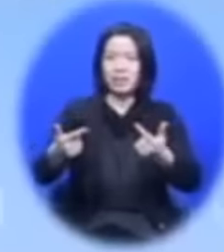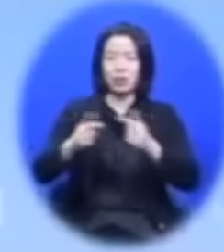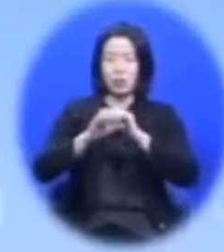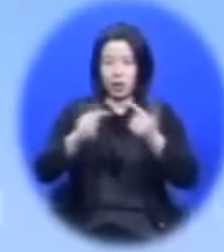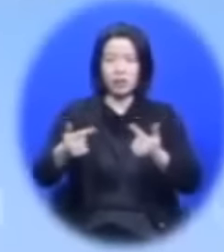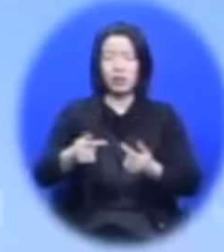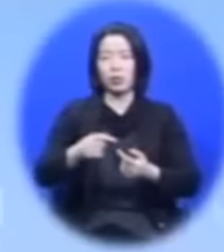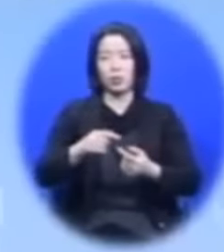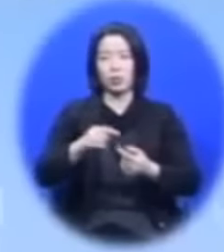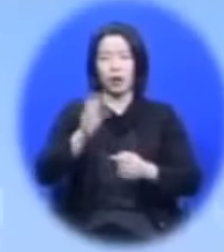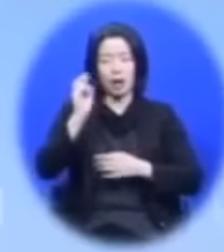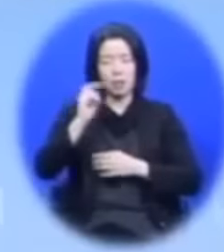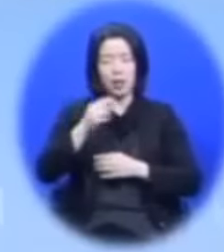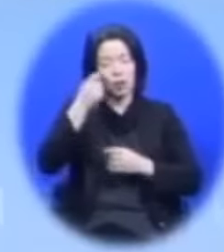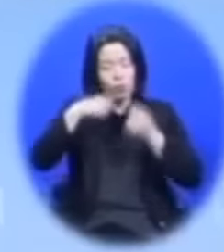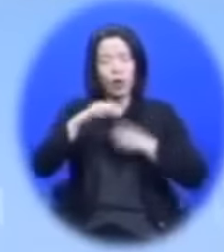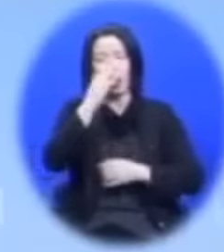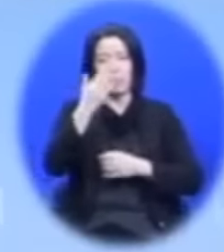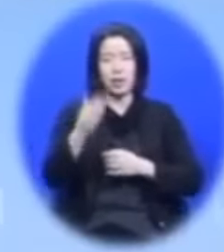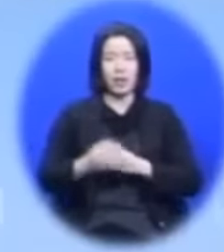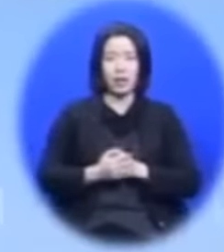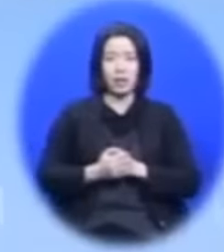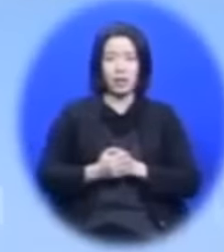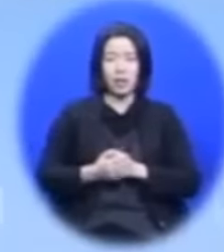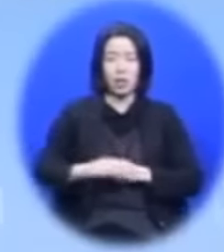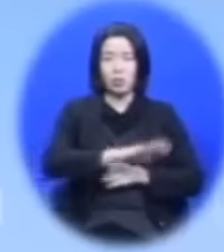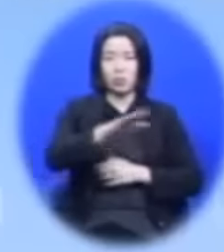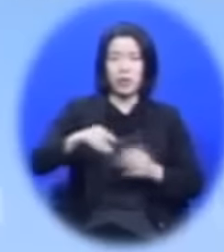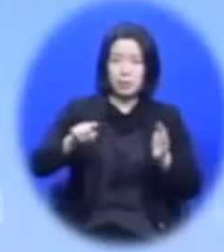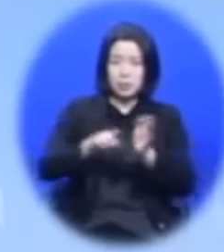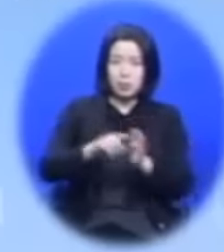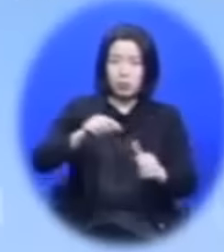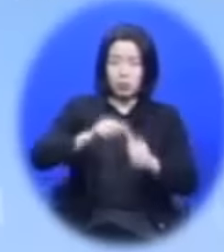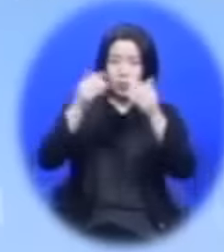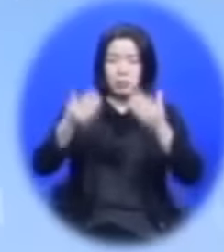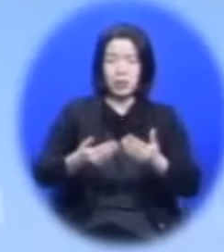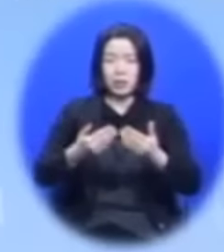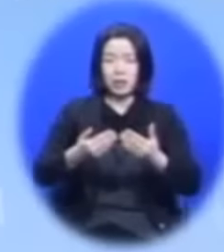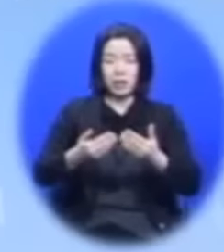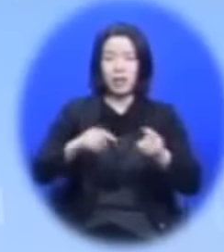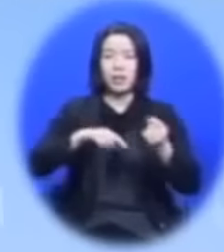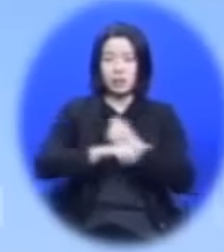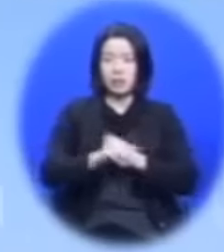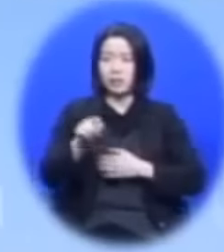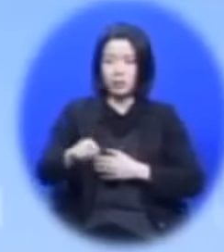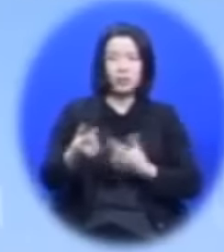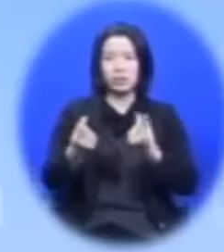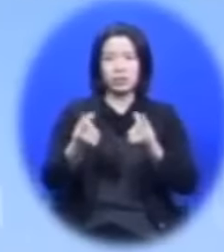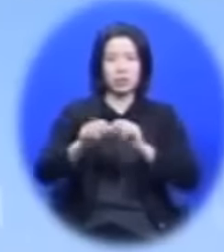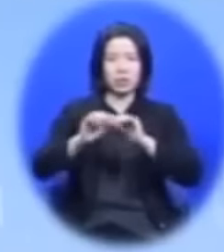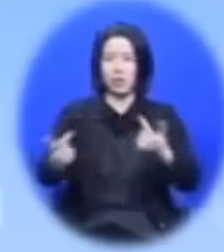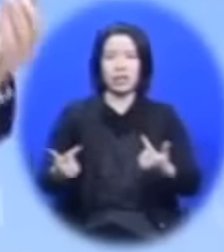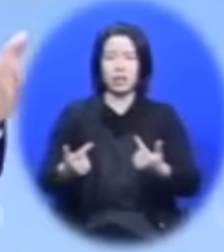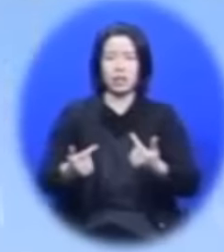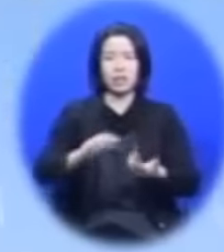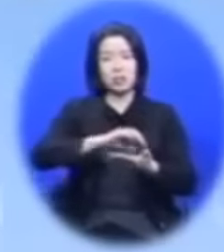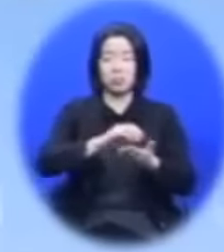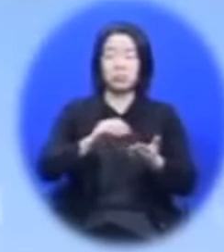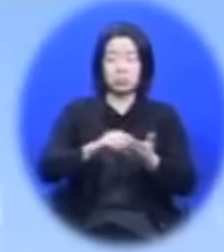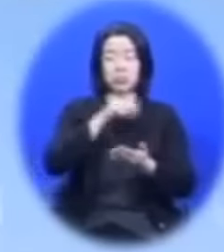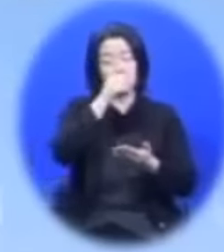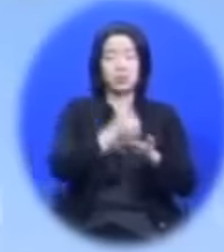할 거예요. 마틴 루터는 우리가 믿음으로 구원 받는다는 건 그런 말이 아니라, 적당하게